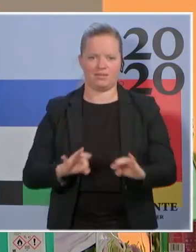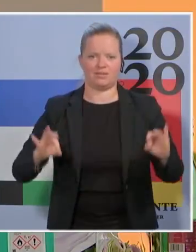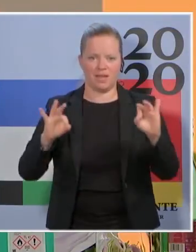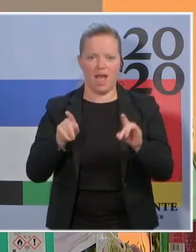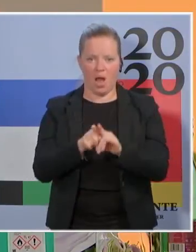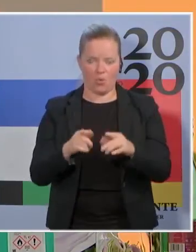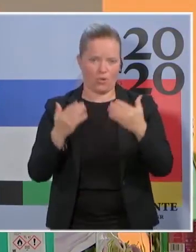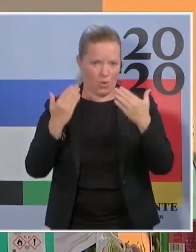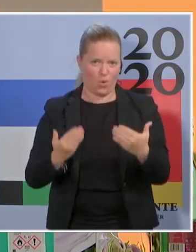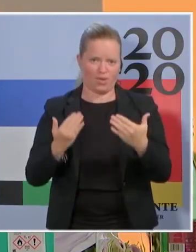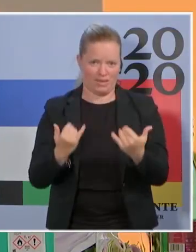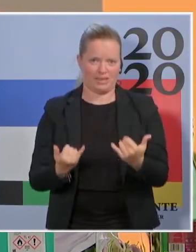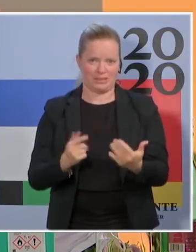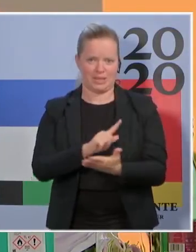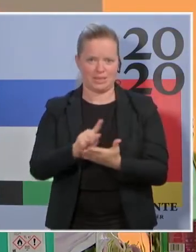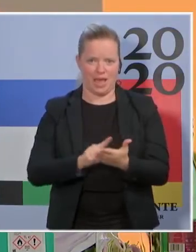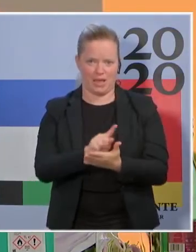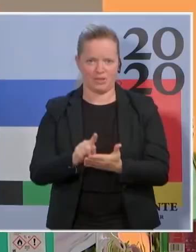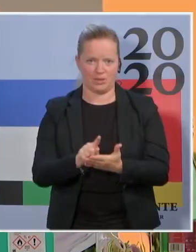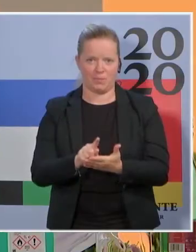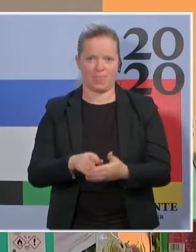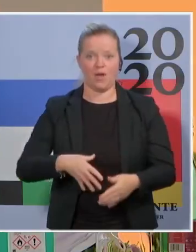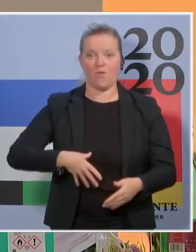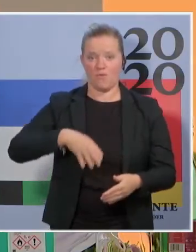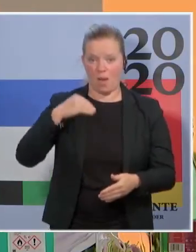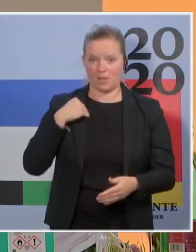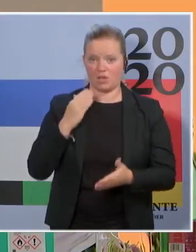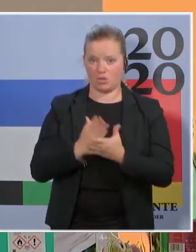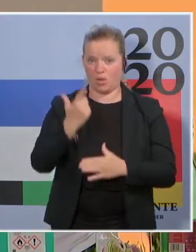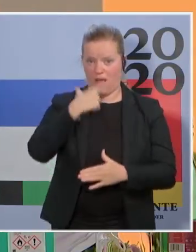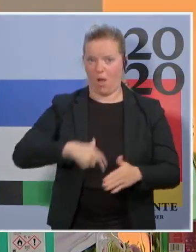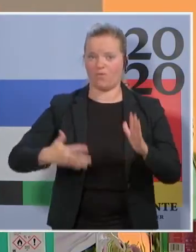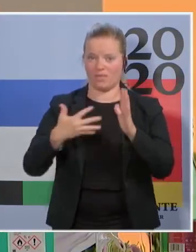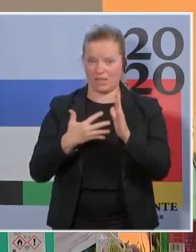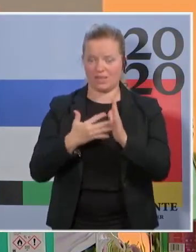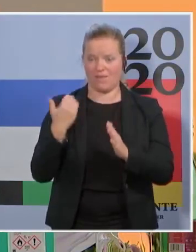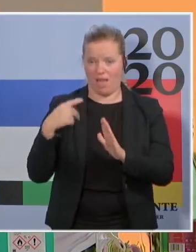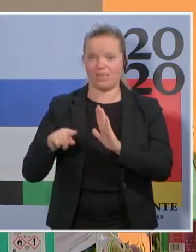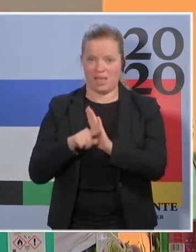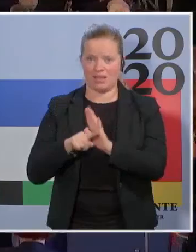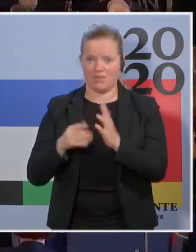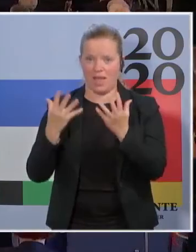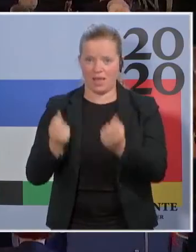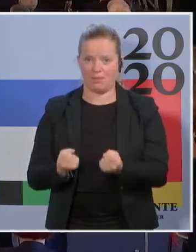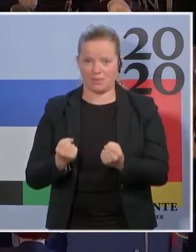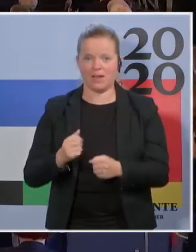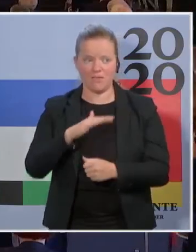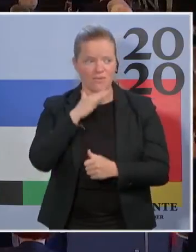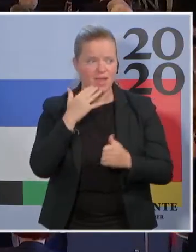diesen Zeiten. Ich habe mich am Vormittag schon testen lassen, bin negativ getestet. Das passiert